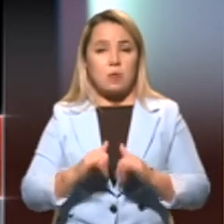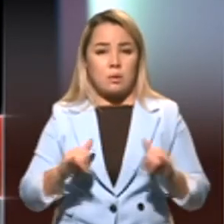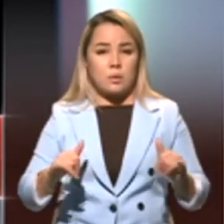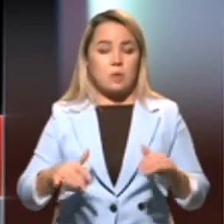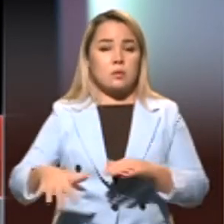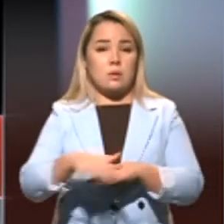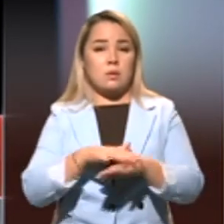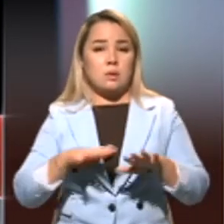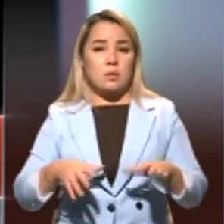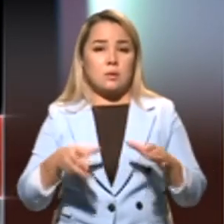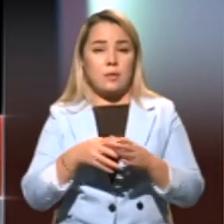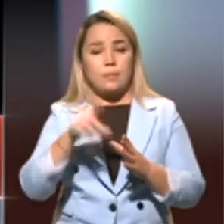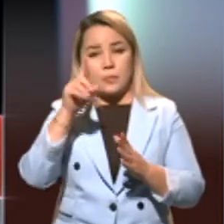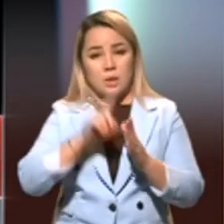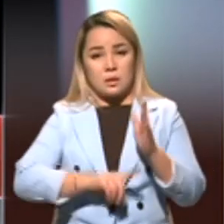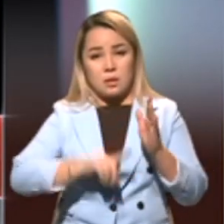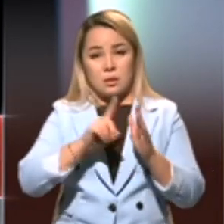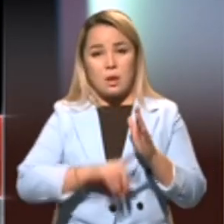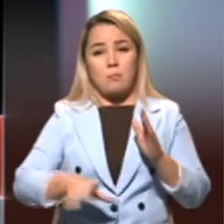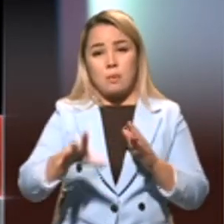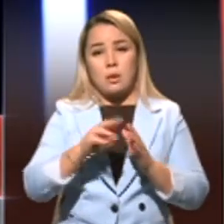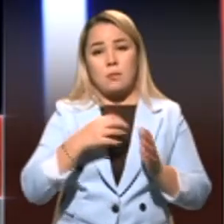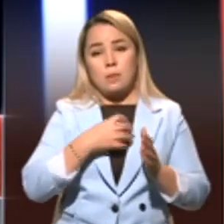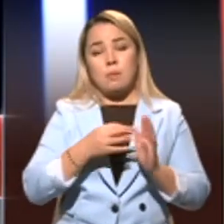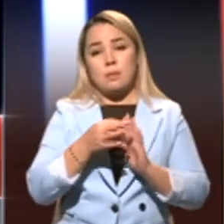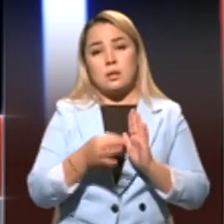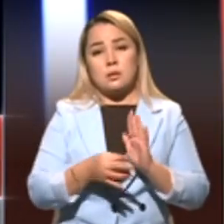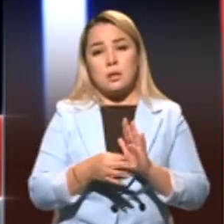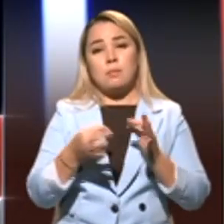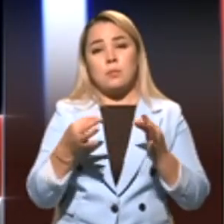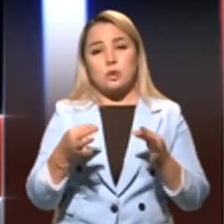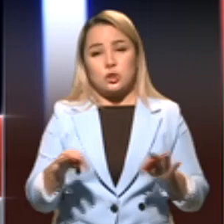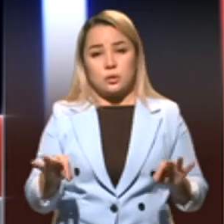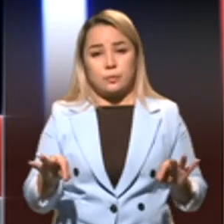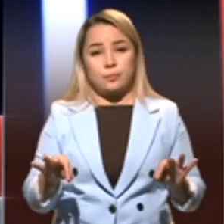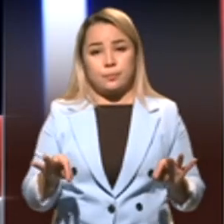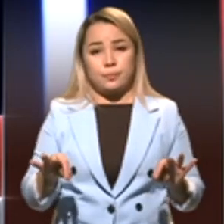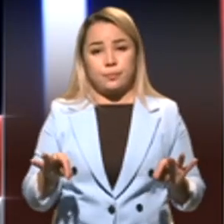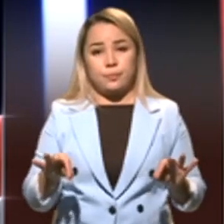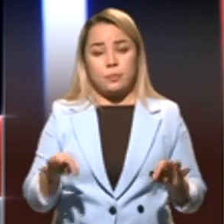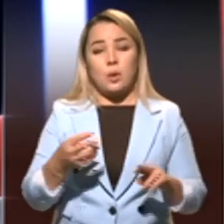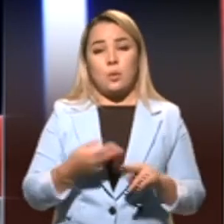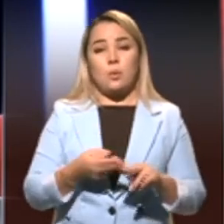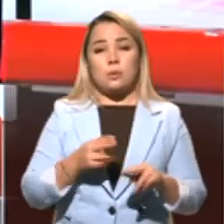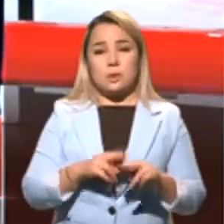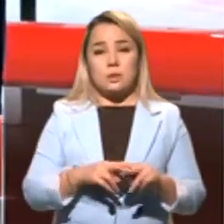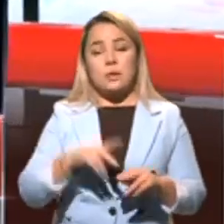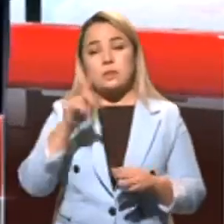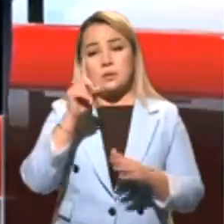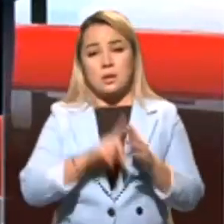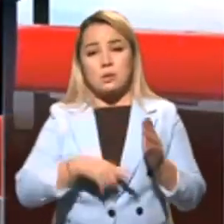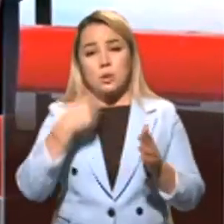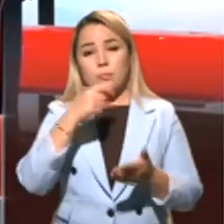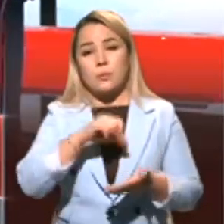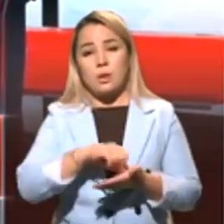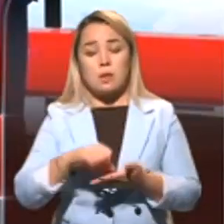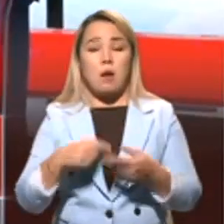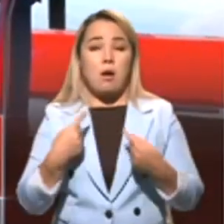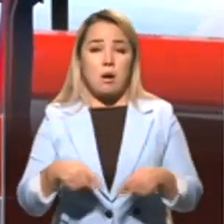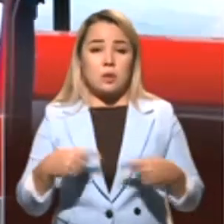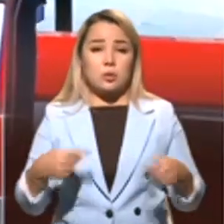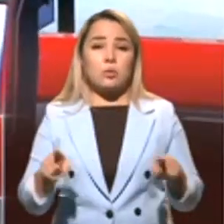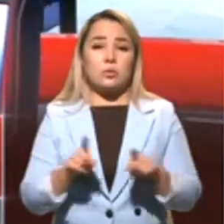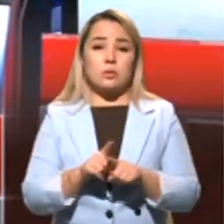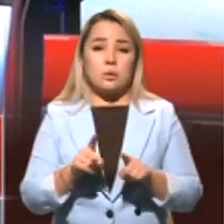кең дамыған діндердің барлық негізгі принциптері бейбітшілік. Иә, ол жаңағы сенім тұрғысында әртүрлі